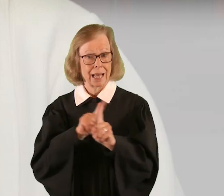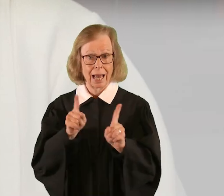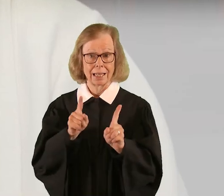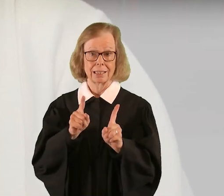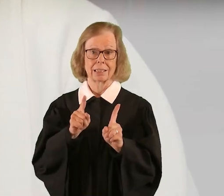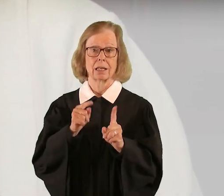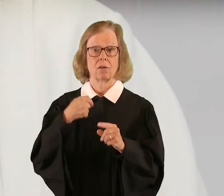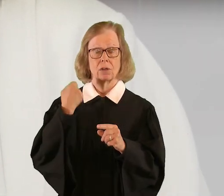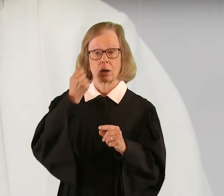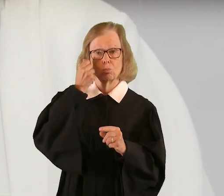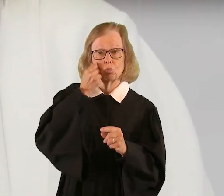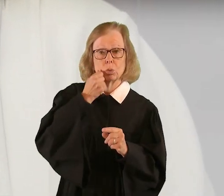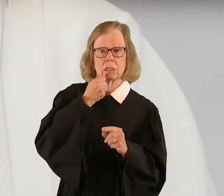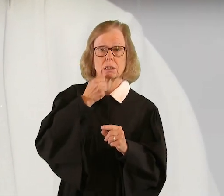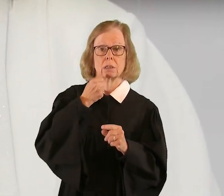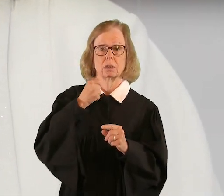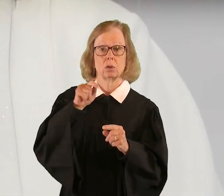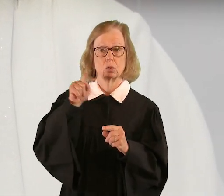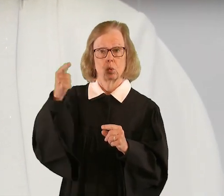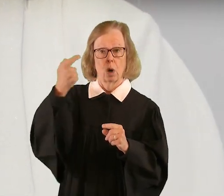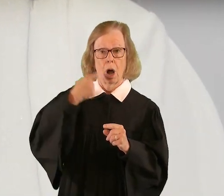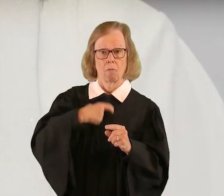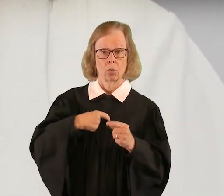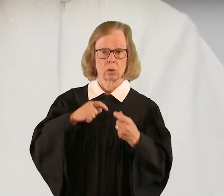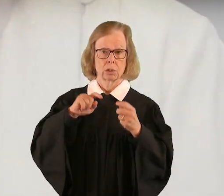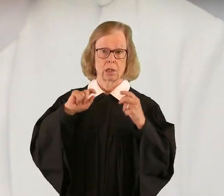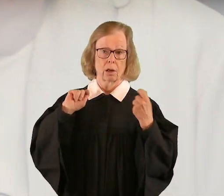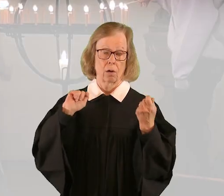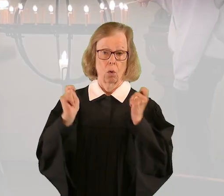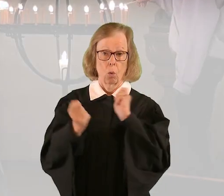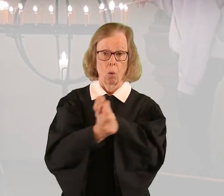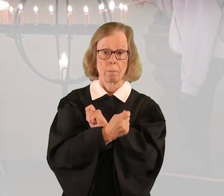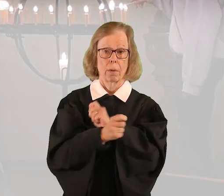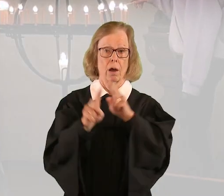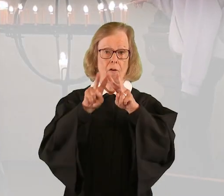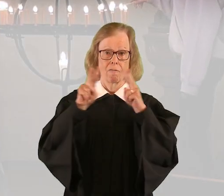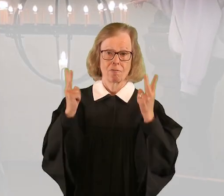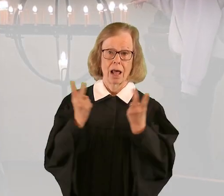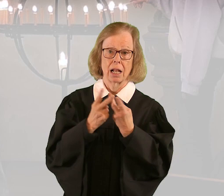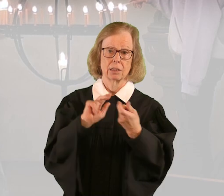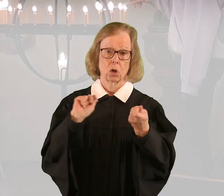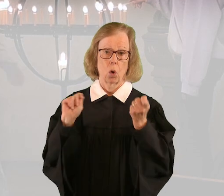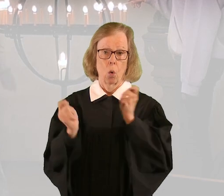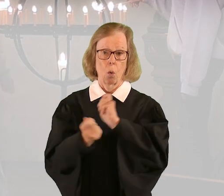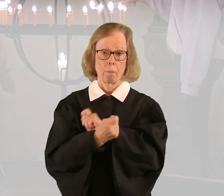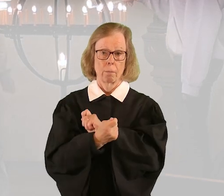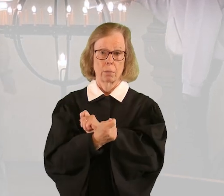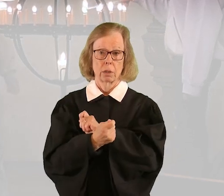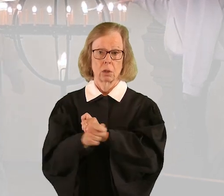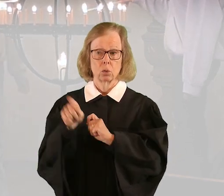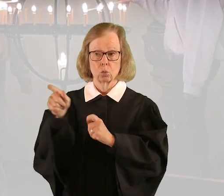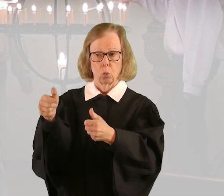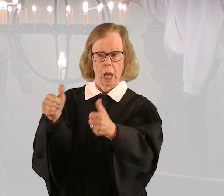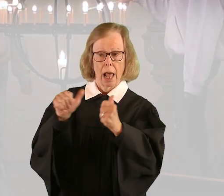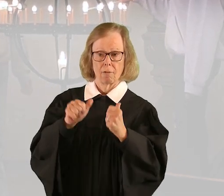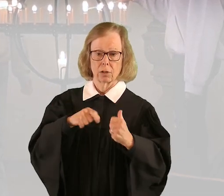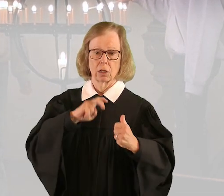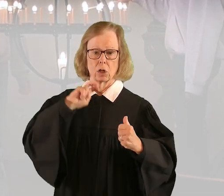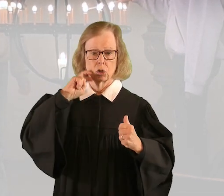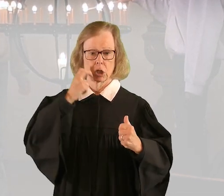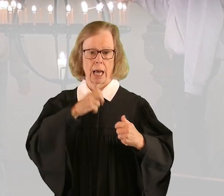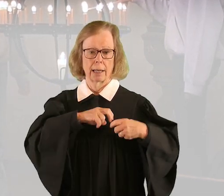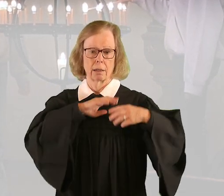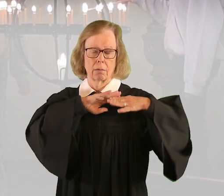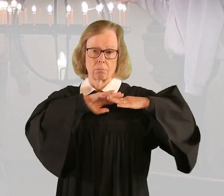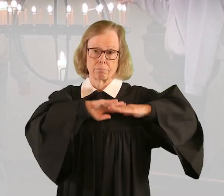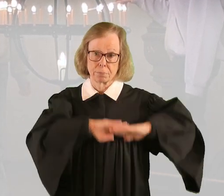dich, verwandle auch uns und diese Welt. Lass Steine von Herzen fallen, dass